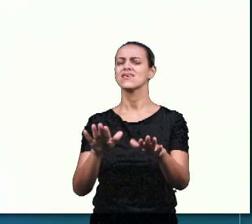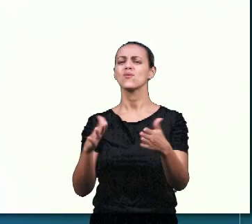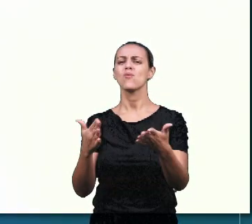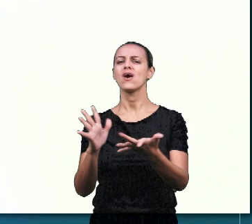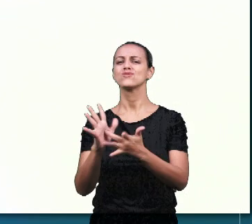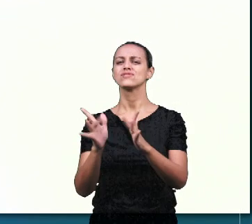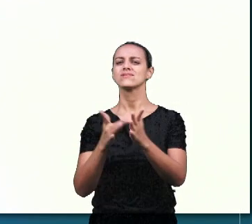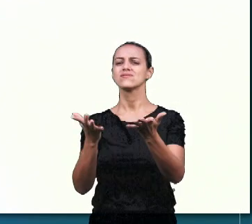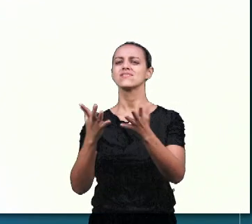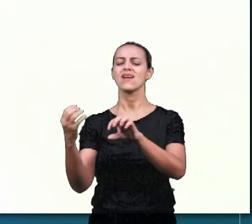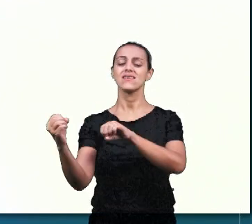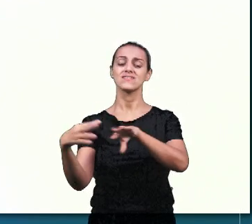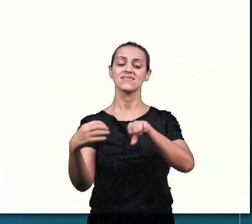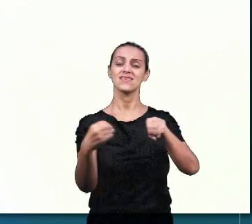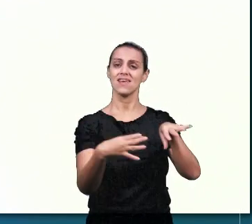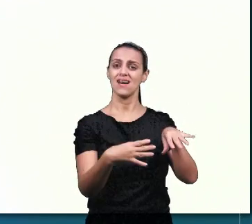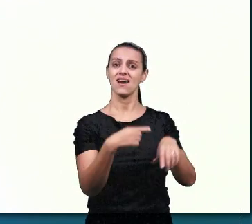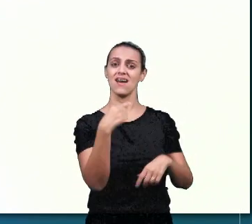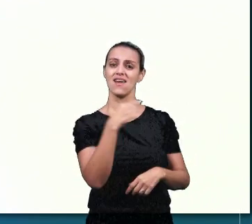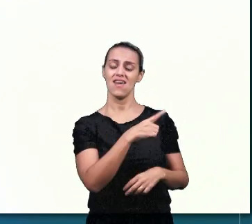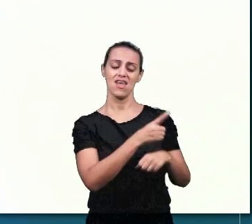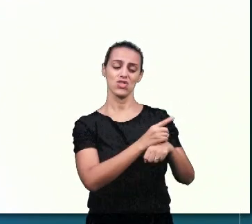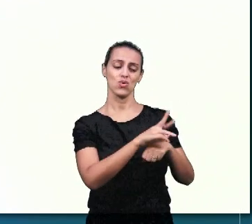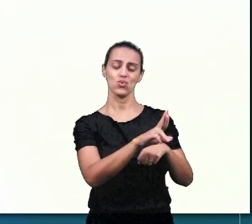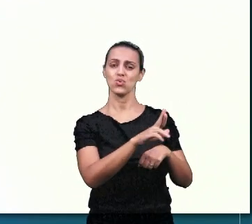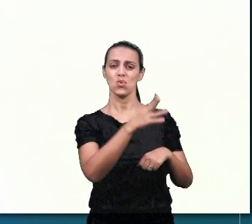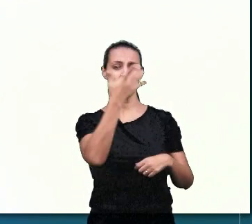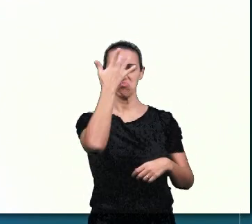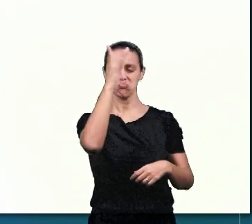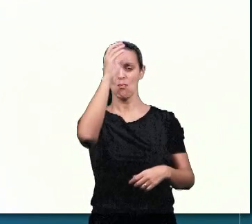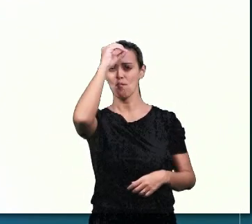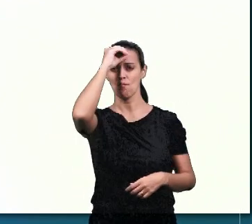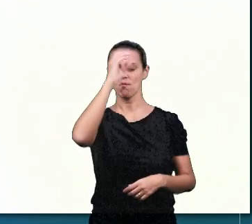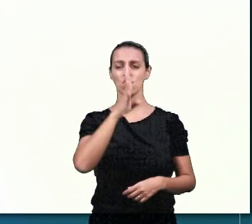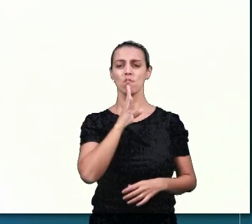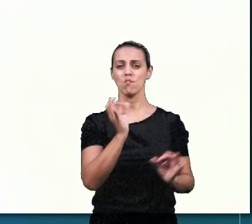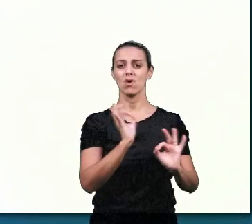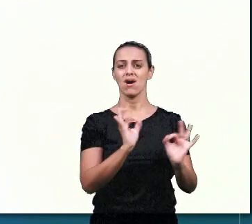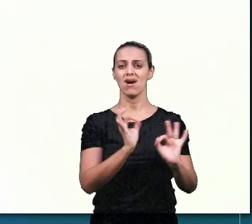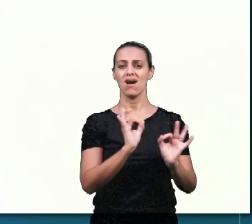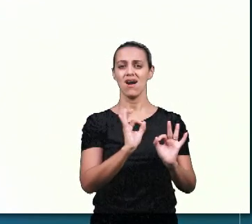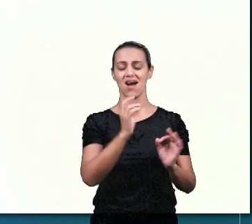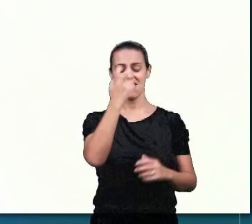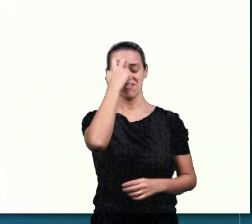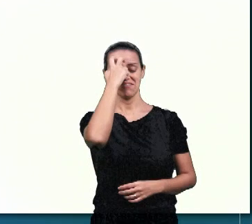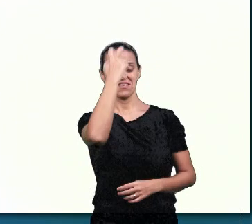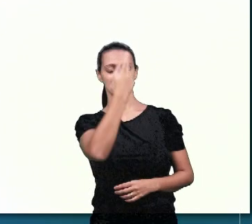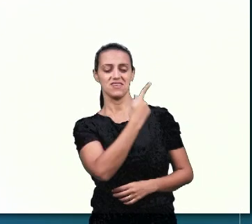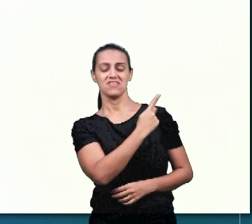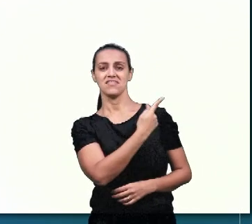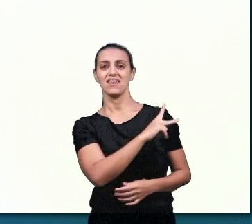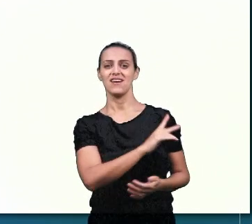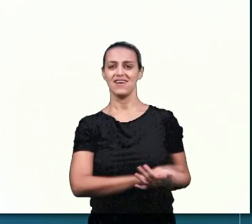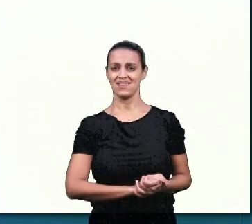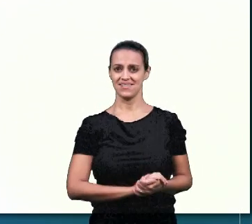voulait enseigner, que le docteur n'avait pas touché avec sa